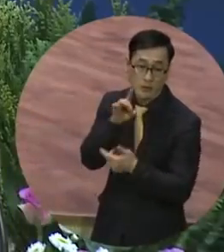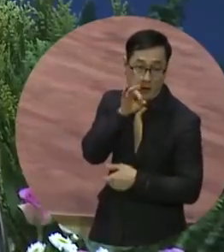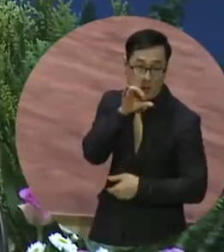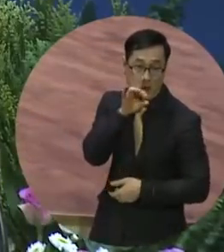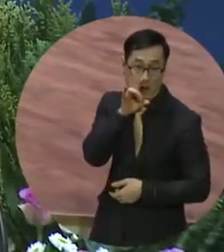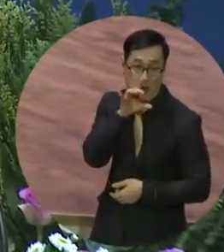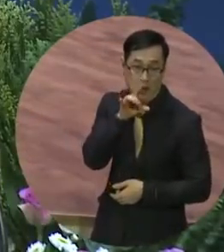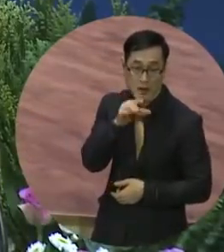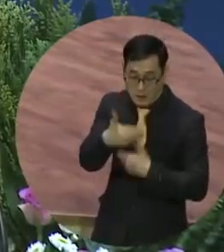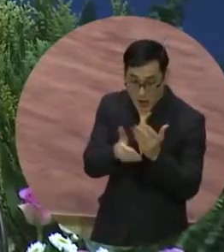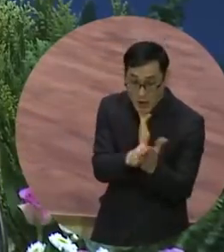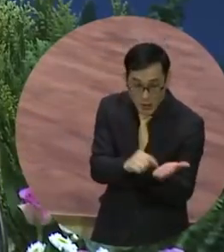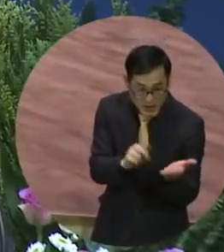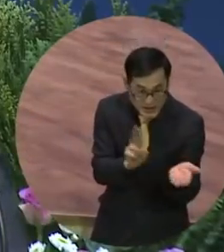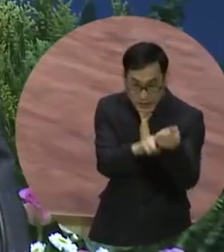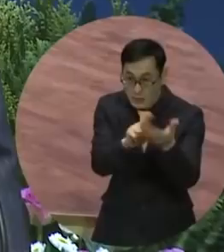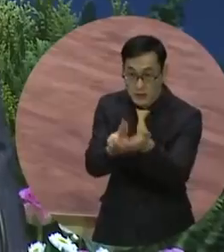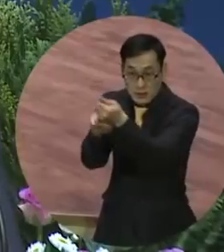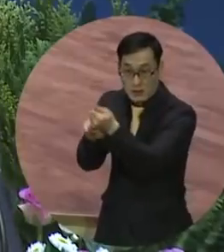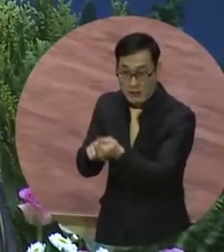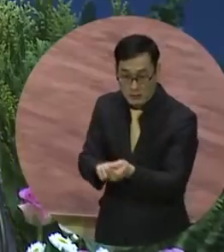없는 일들이 계속 일어나서